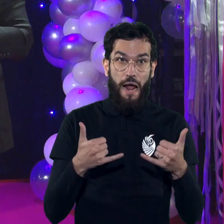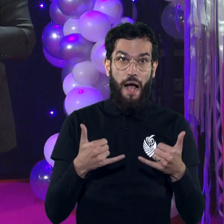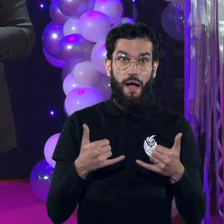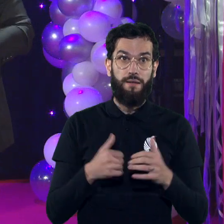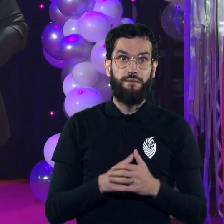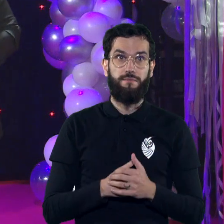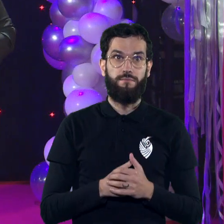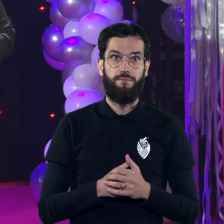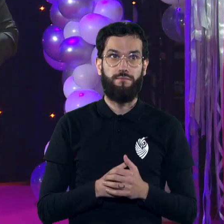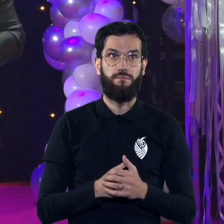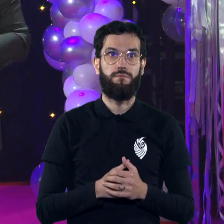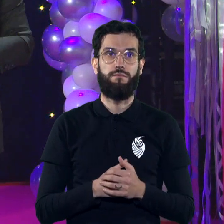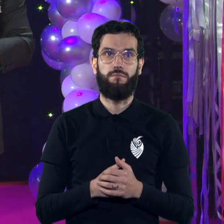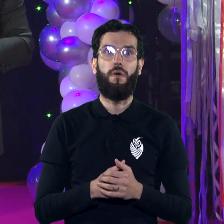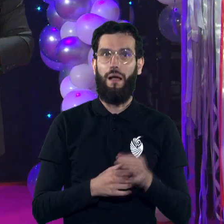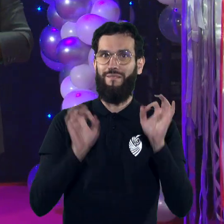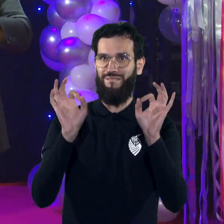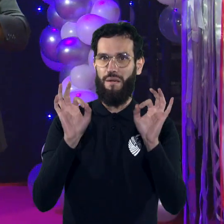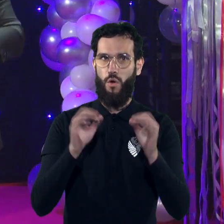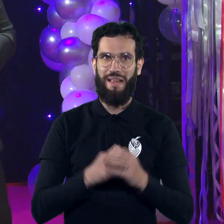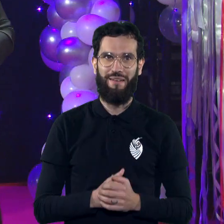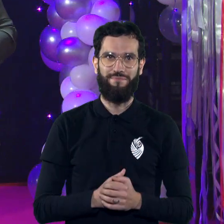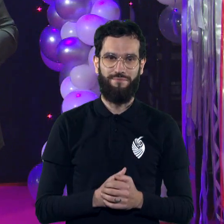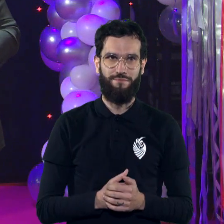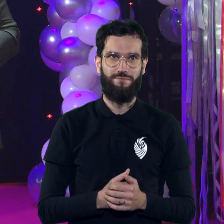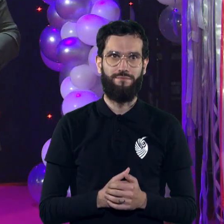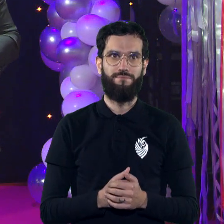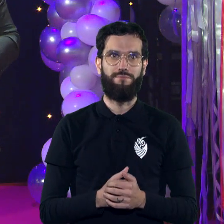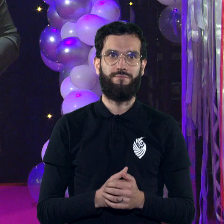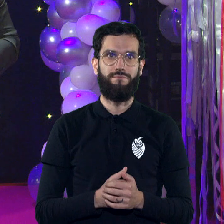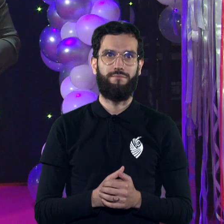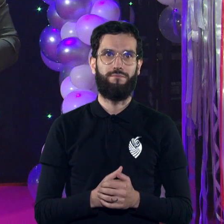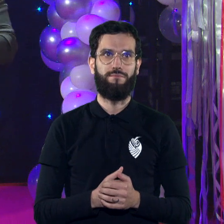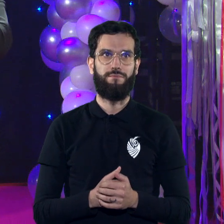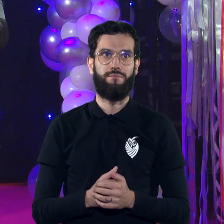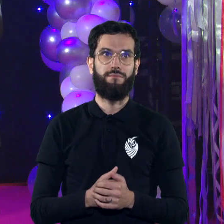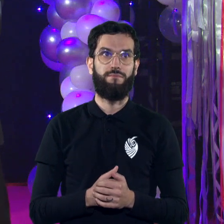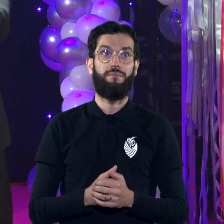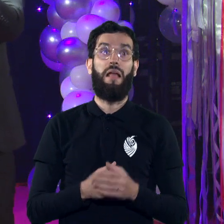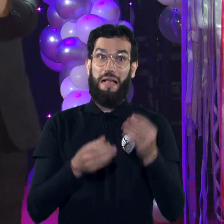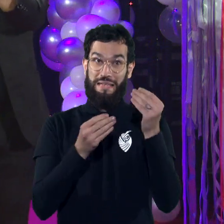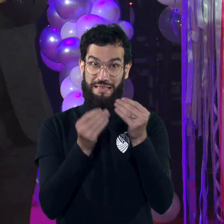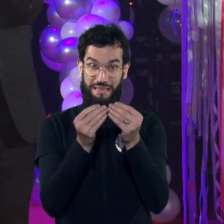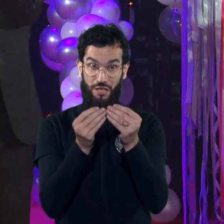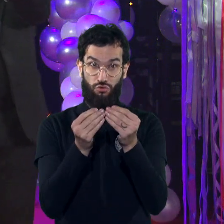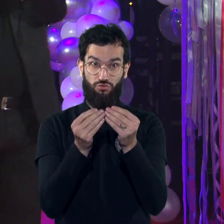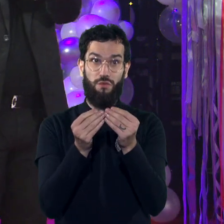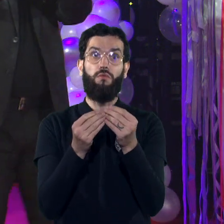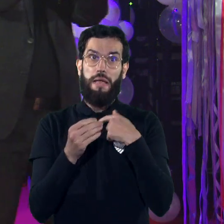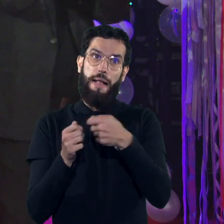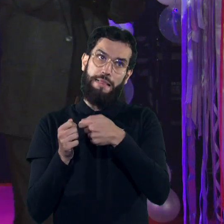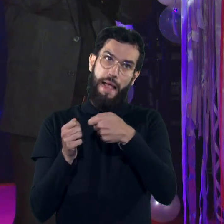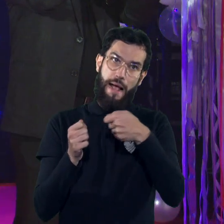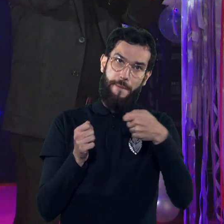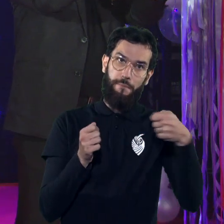potrebovať možno od teba, výborne, dých kúzelníka. Prosím ťa, chyť jeden koniec. A ja budem ťahať